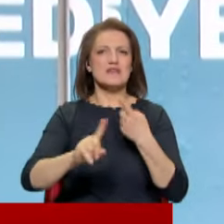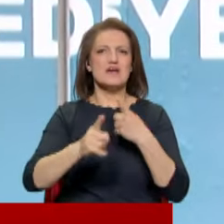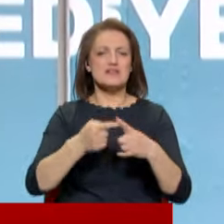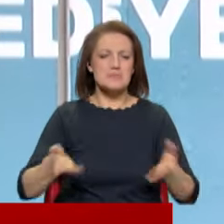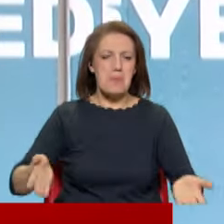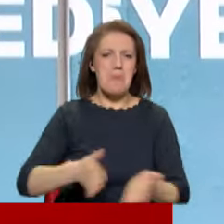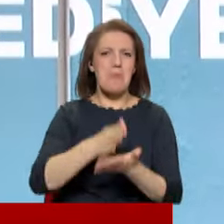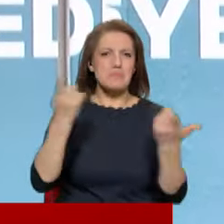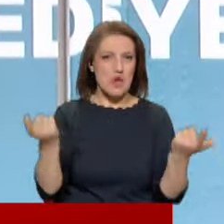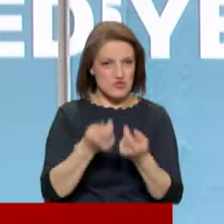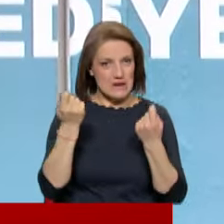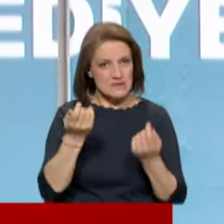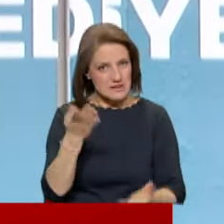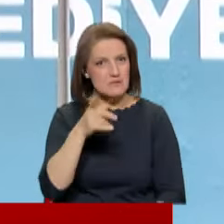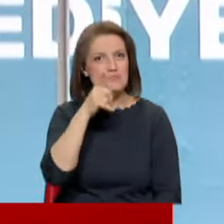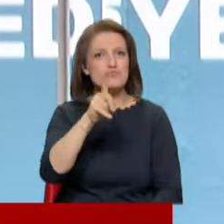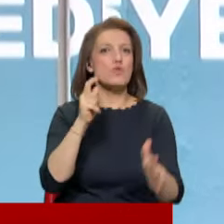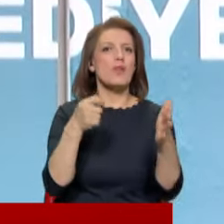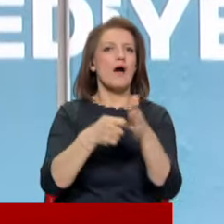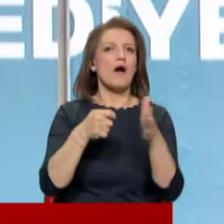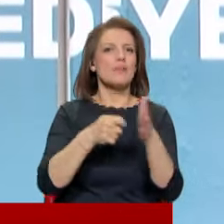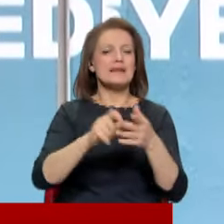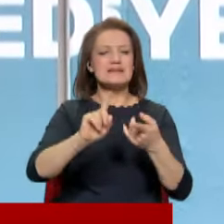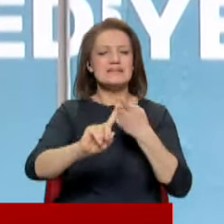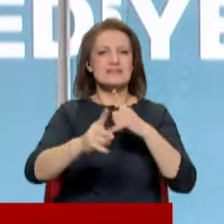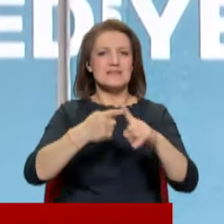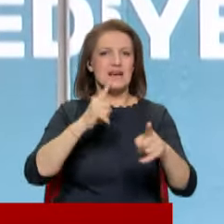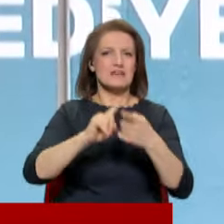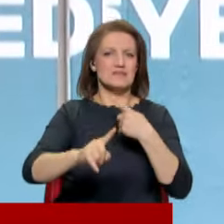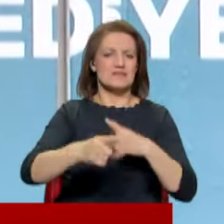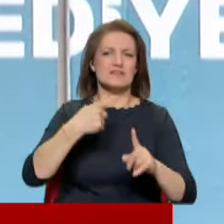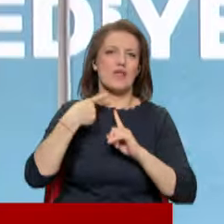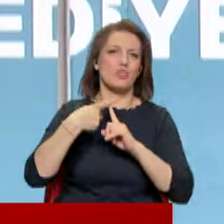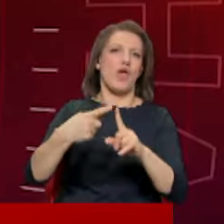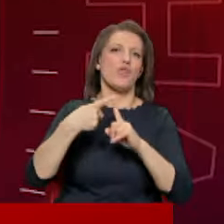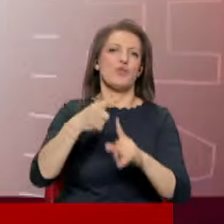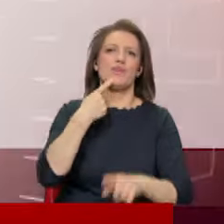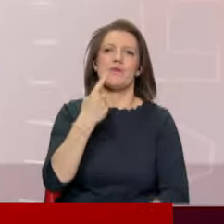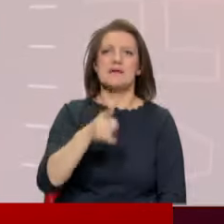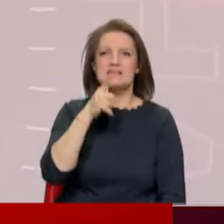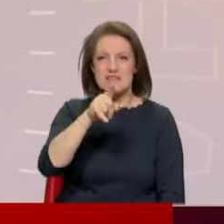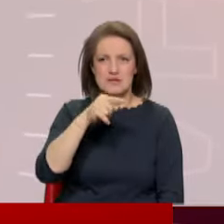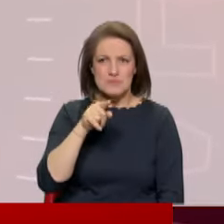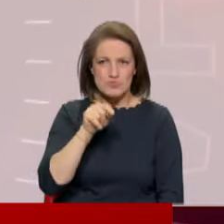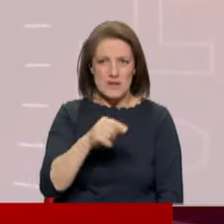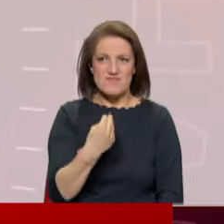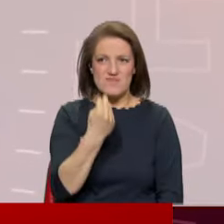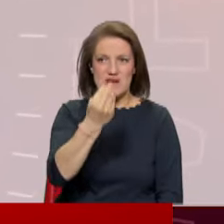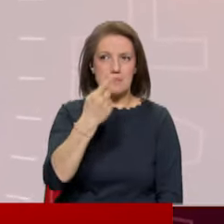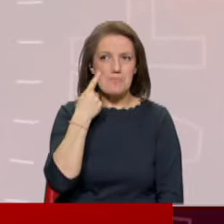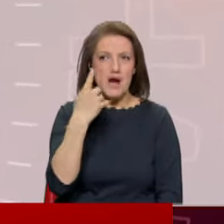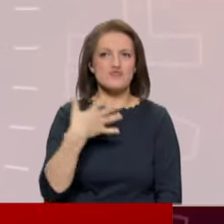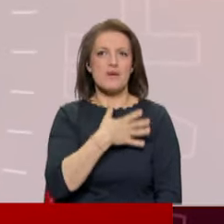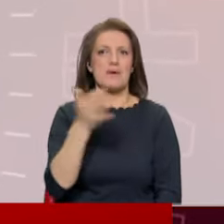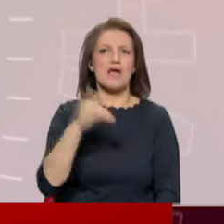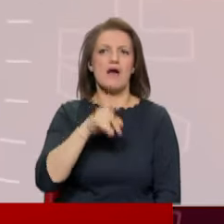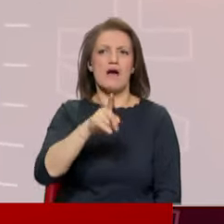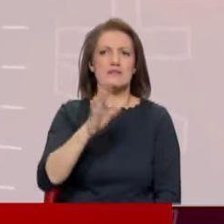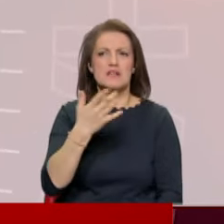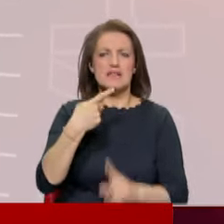etmeye çalışacaksınız. Bunun adı siyasi şantajcılıktır. Siz buna verirseniz bak CHP gelir.